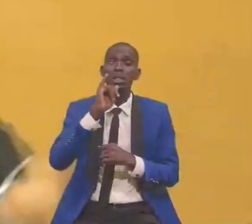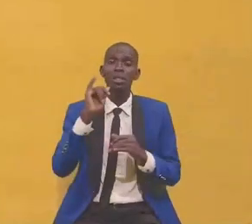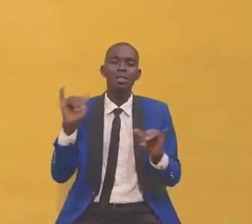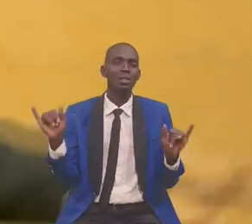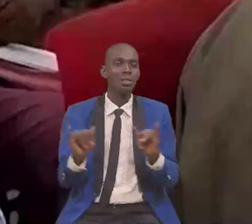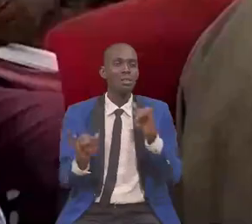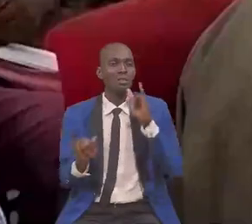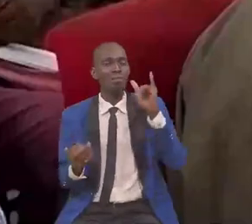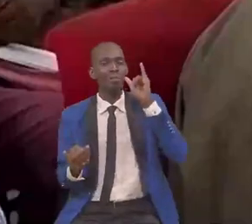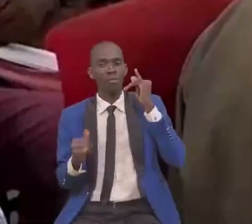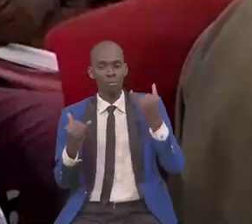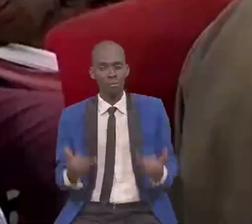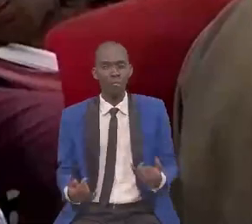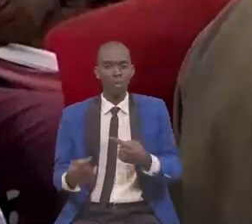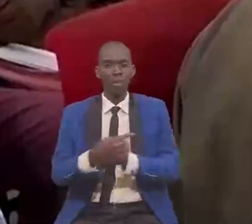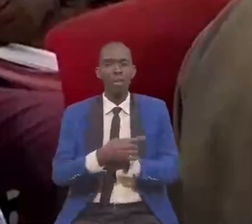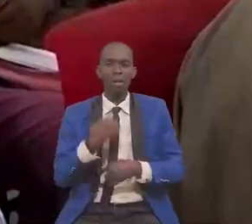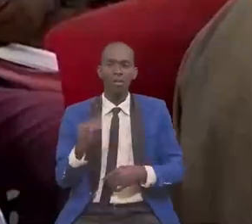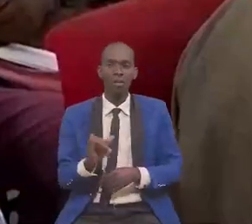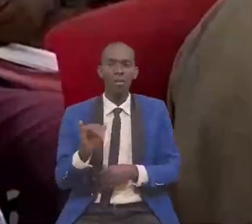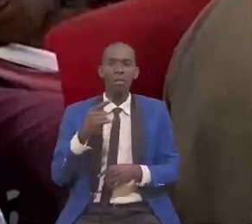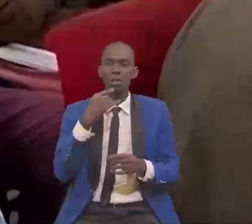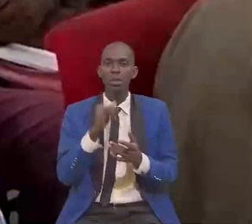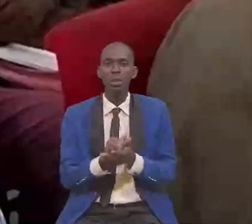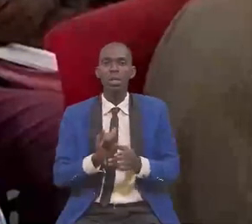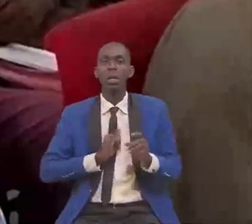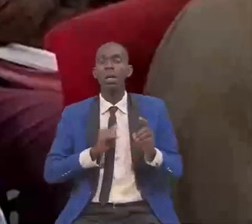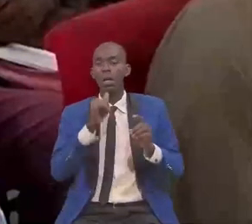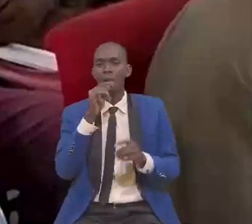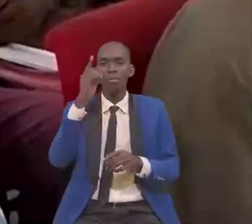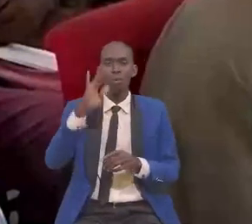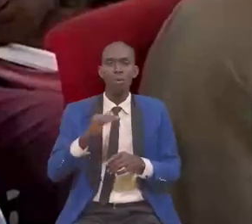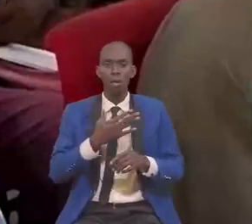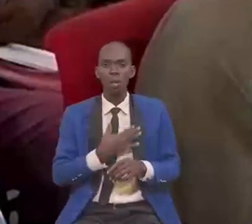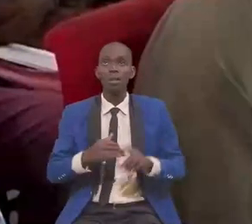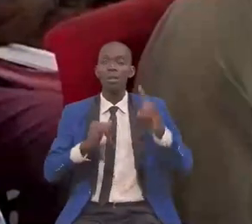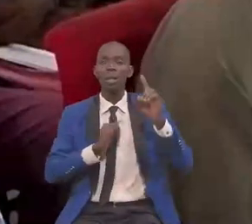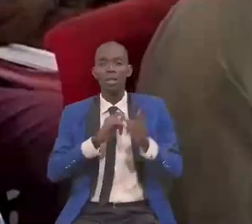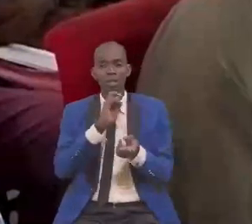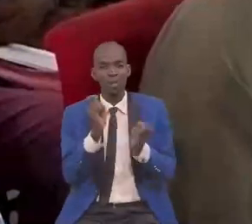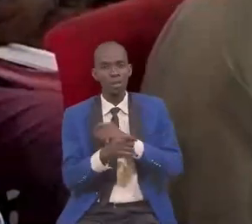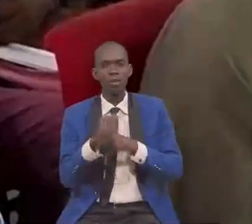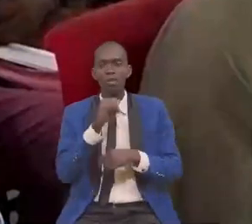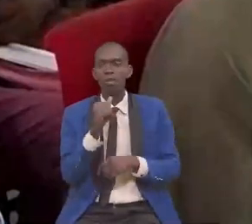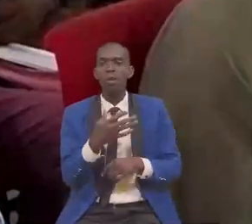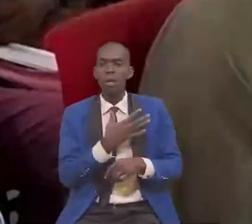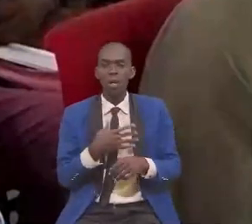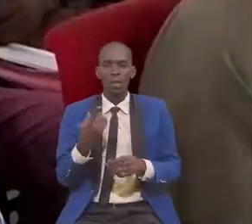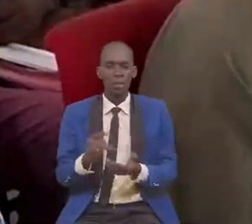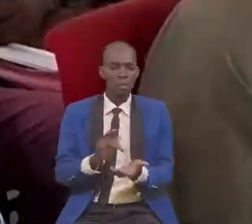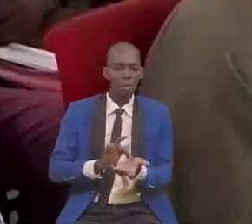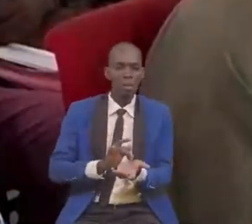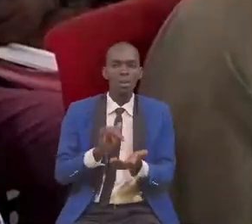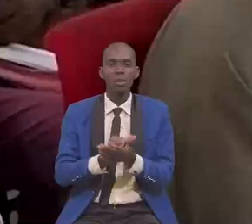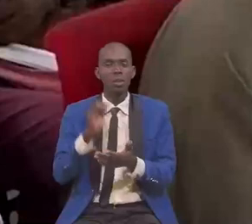je suis Dieu et je ne change pas. Et sa parole et le message qui va nous sortir du péché et pour nous